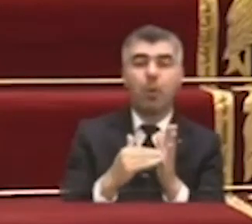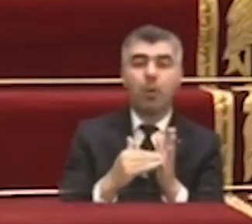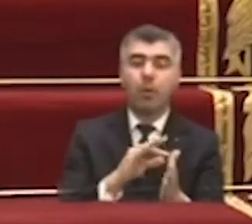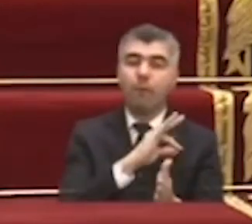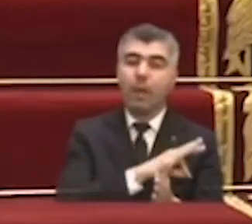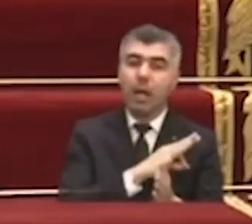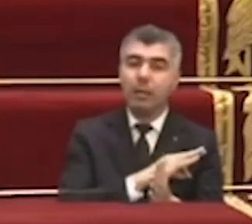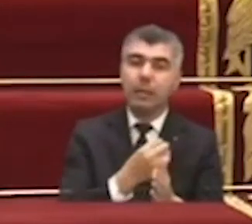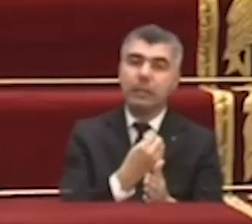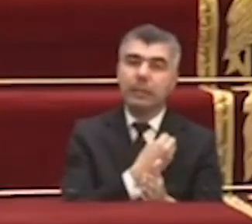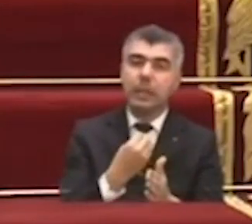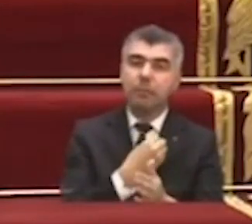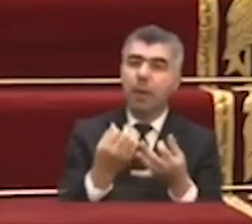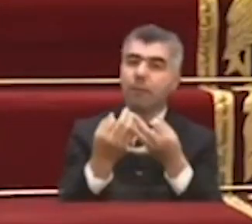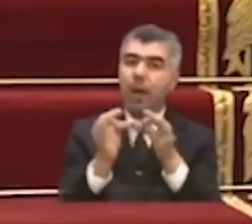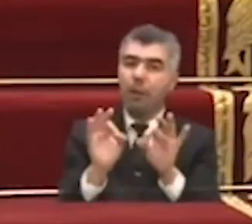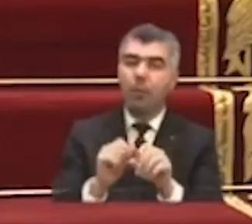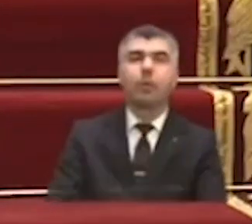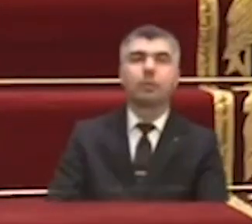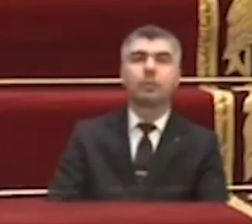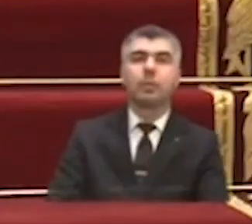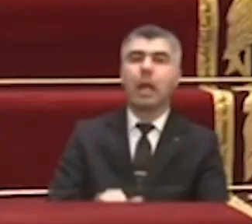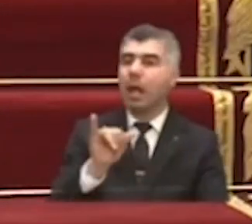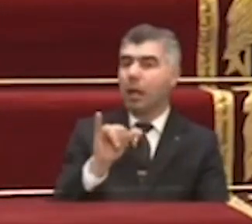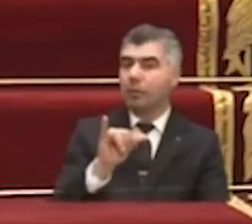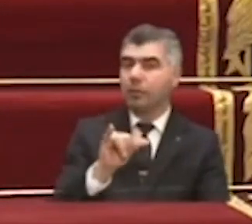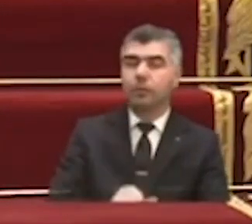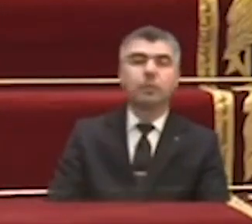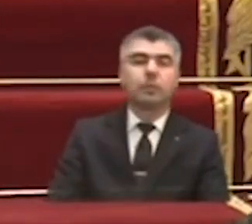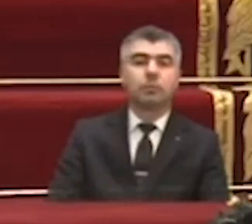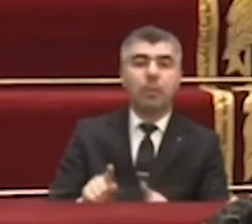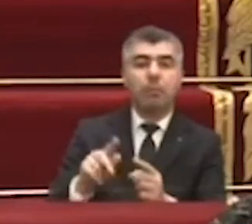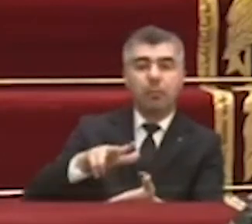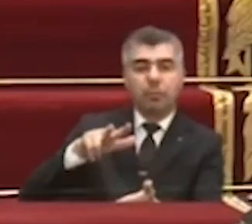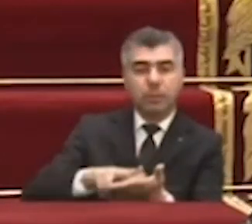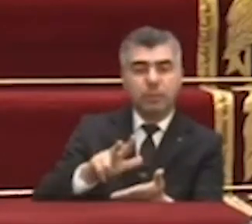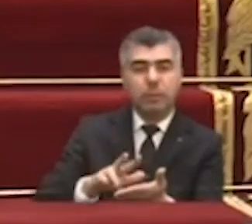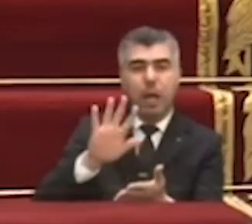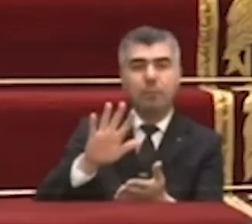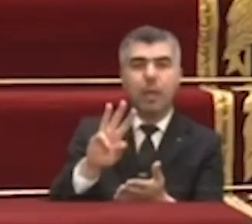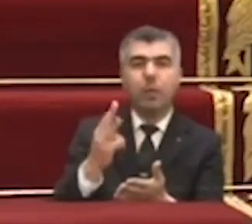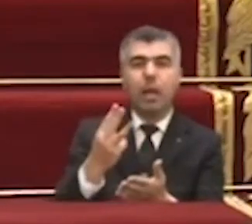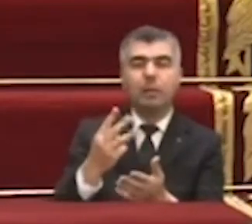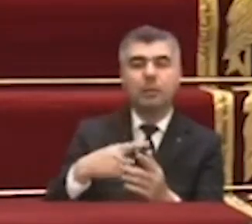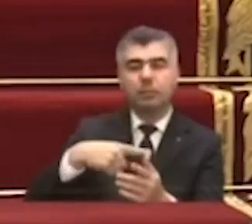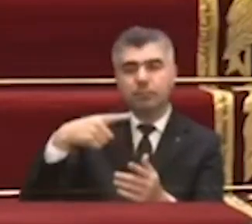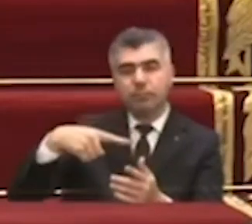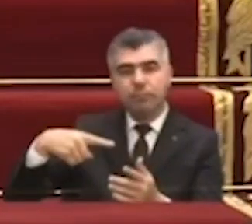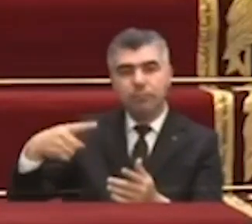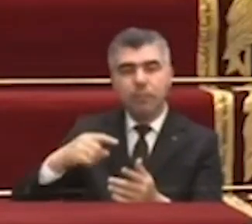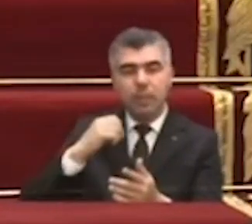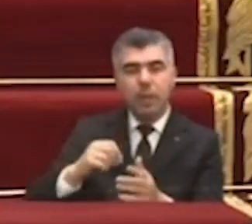من تغطية صحية مجانية. لماذا؟ لأنكم اعتمدتم 35 مؤشرا كيحدد لنا واحد النقطة